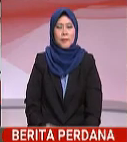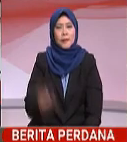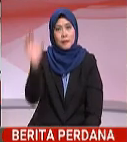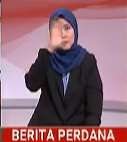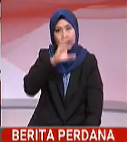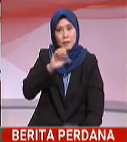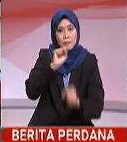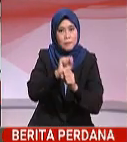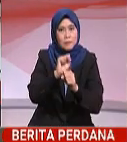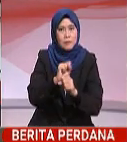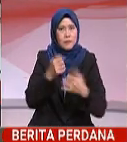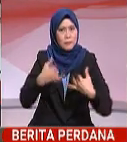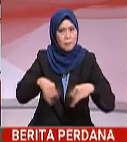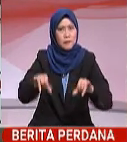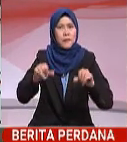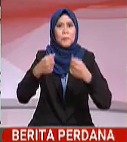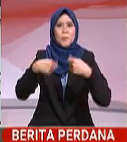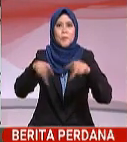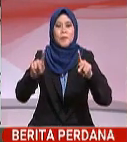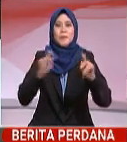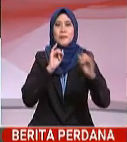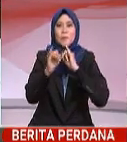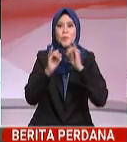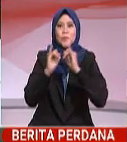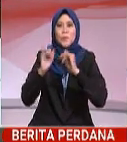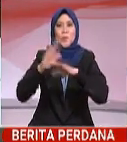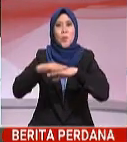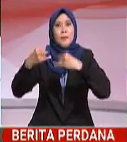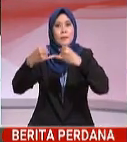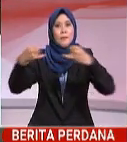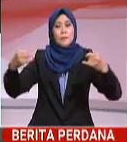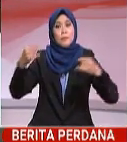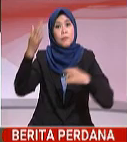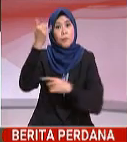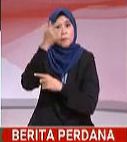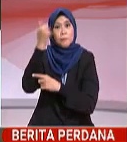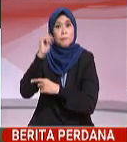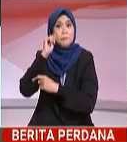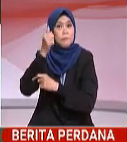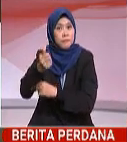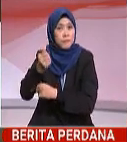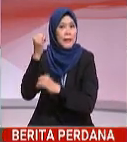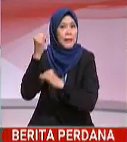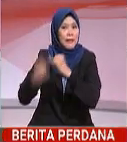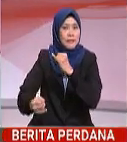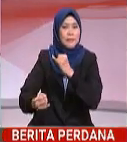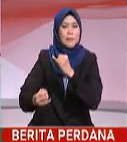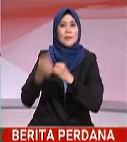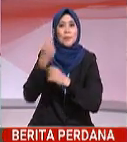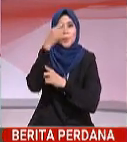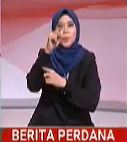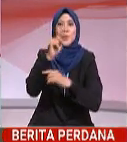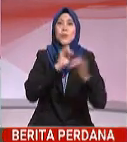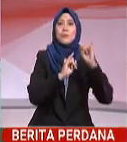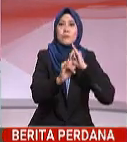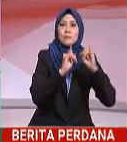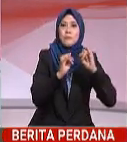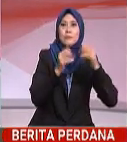Pencari kerja masih berpeluang untuk menghadiri temu duga dalam talian kerana esok merupakan hari terakhir bagi sesi temu duga